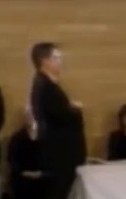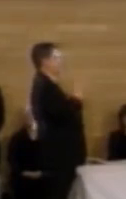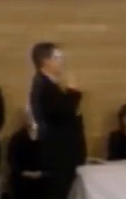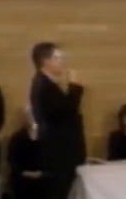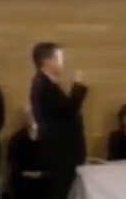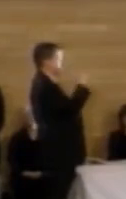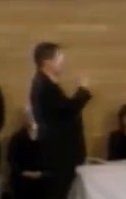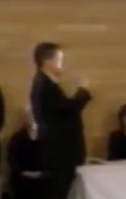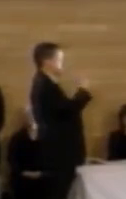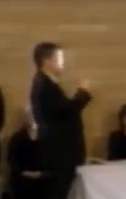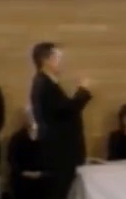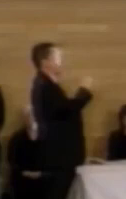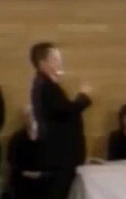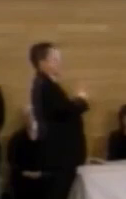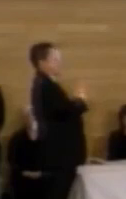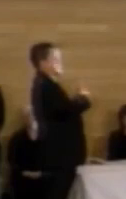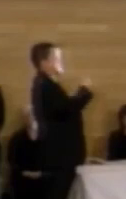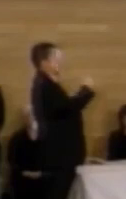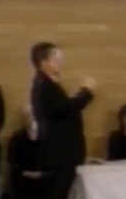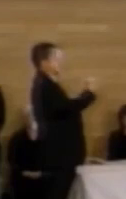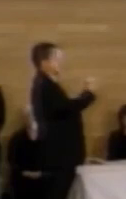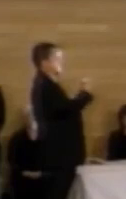県知事達増拓也。